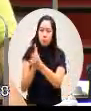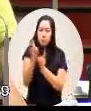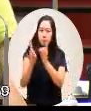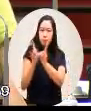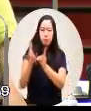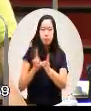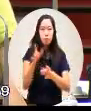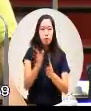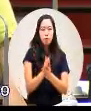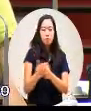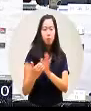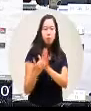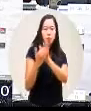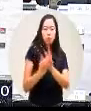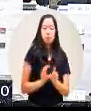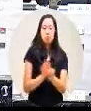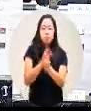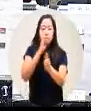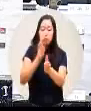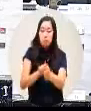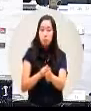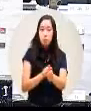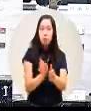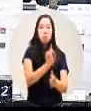绝政治破坏？咱是用什么政治的破坏？